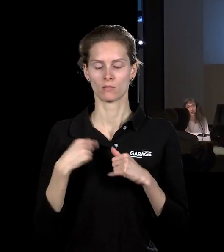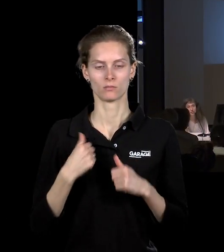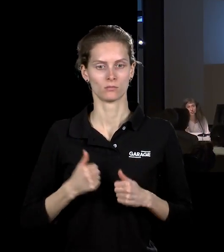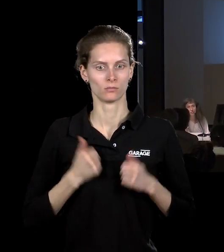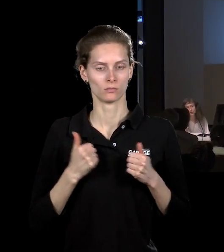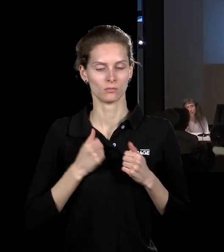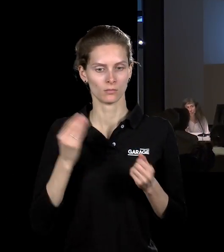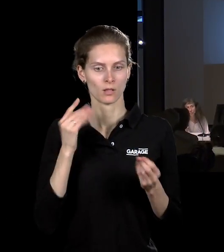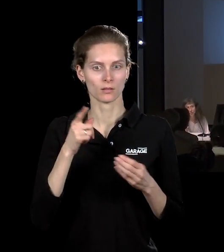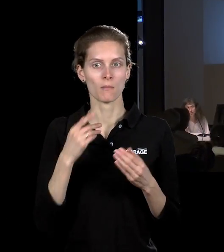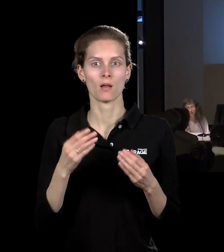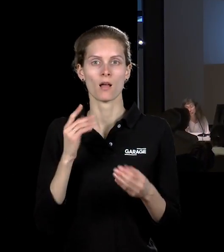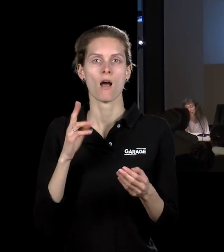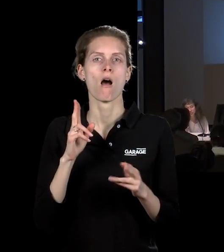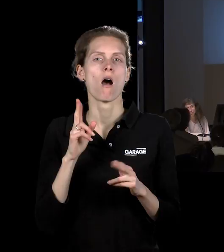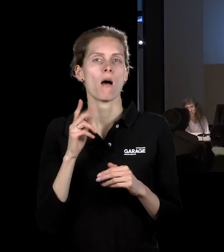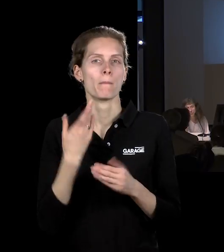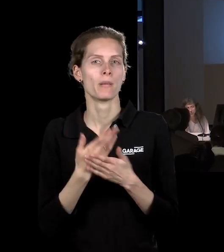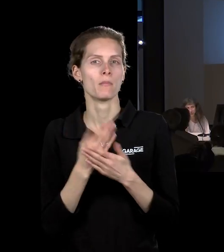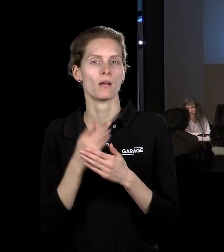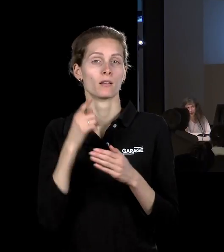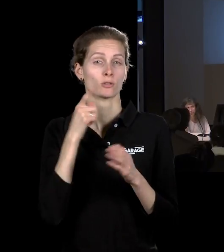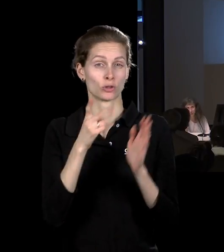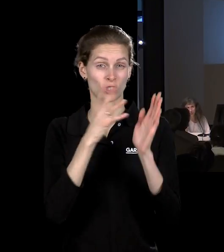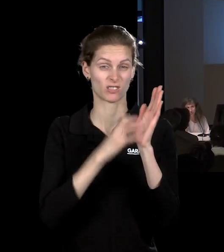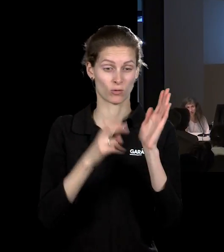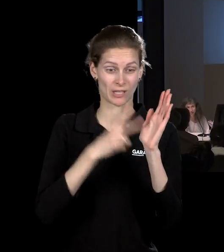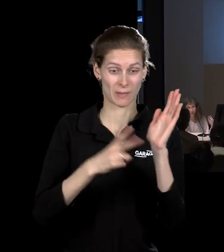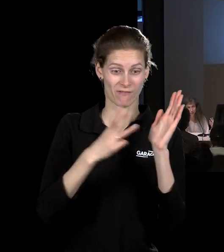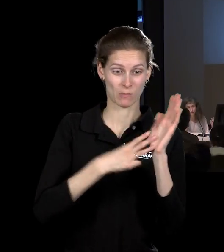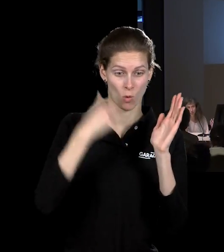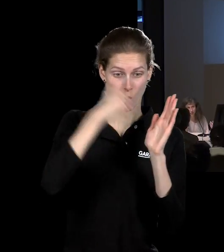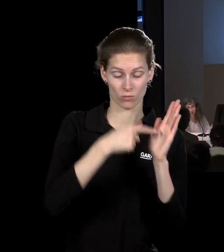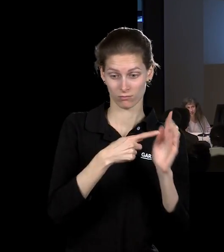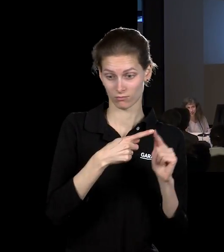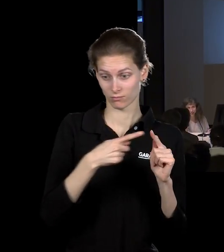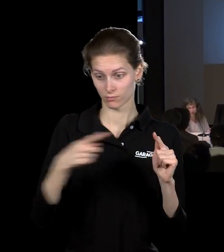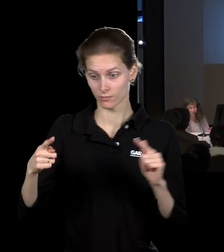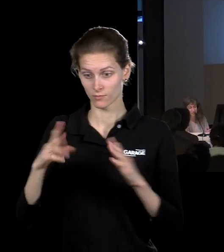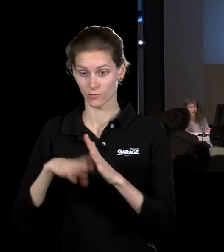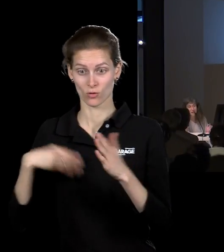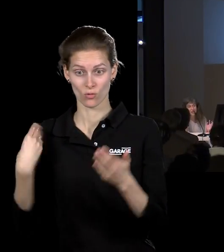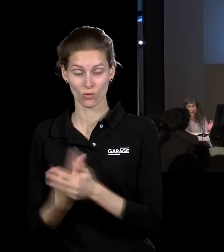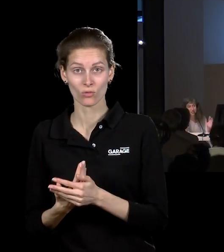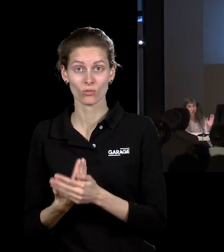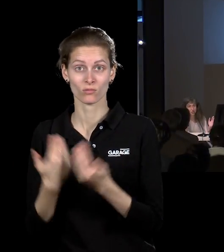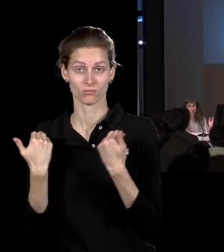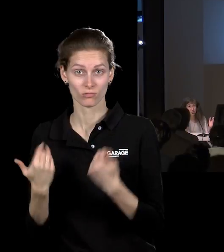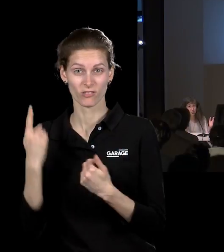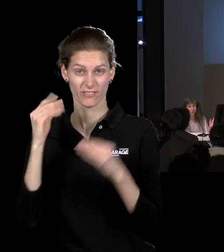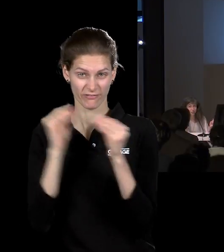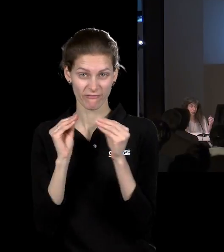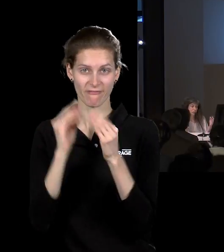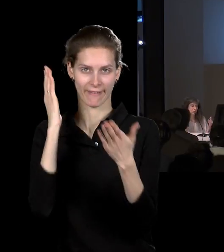как часто они ее обновляют, чтобы это 78-го года, чтобы это до сих пор существовало, до сих пор производило этот эффект, да,